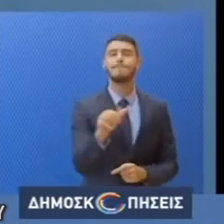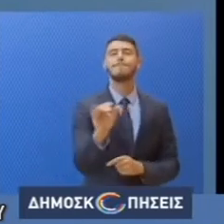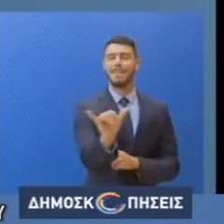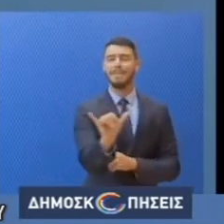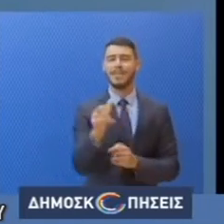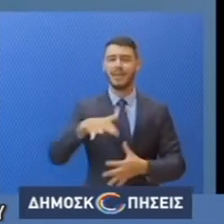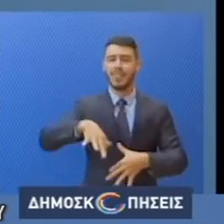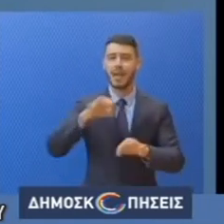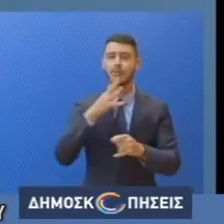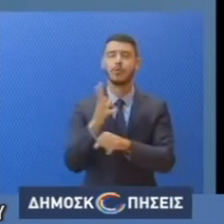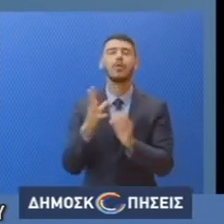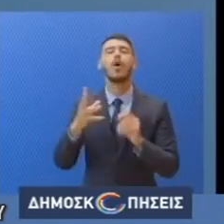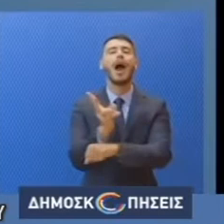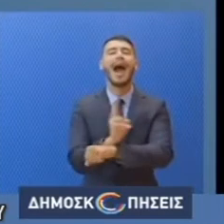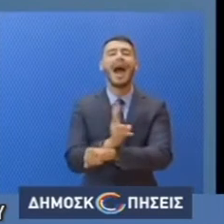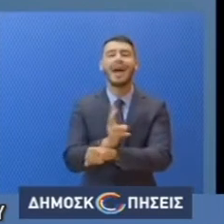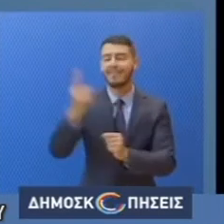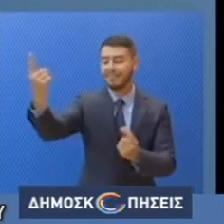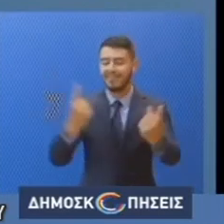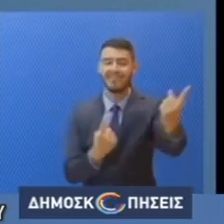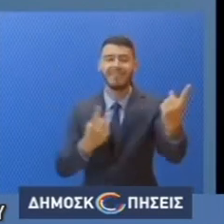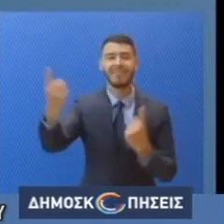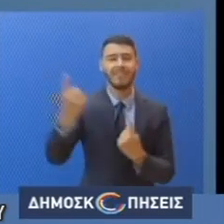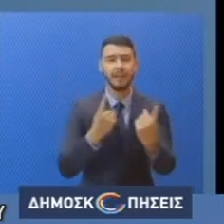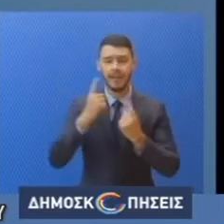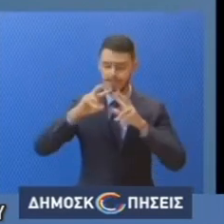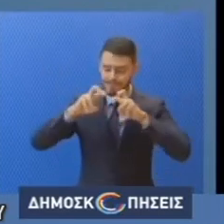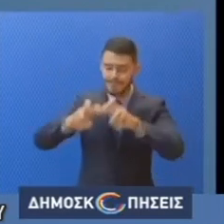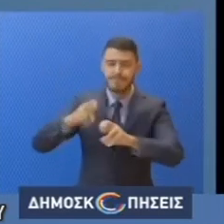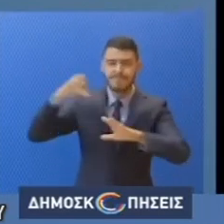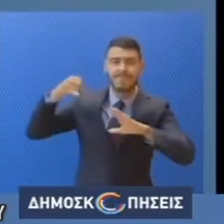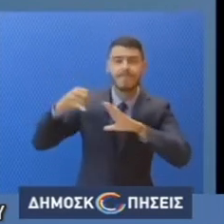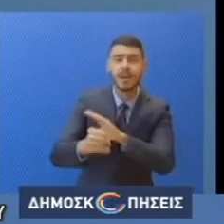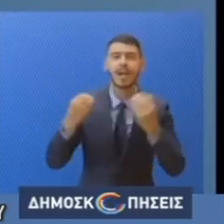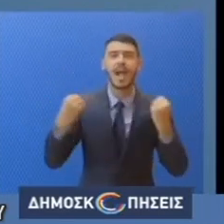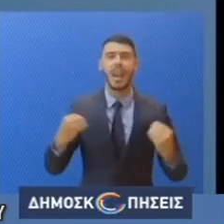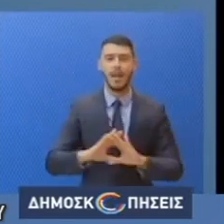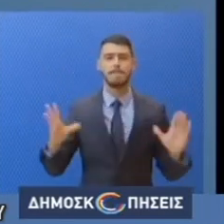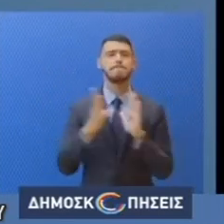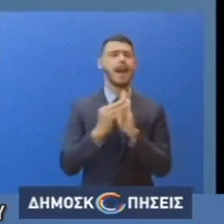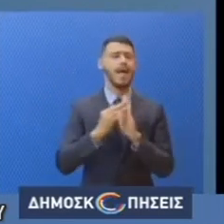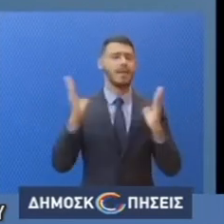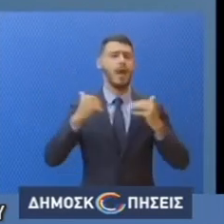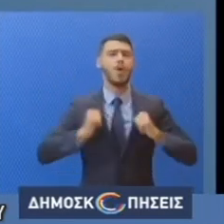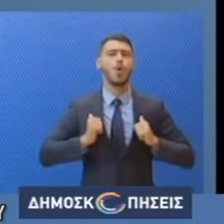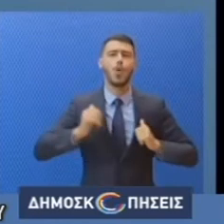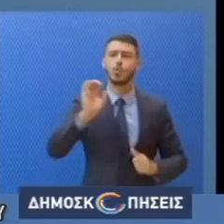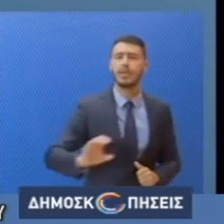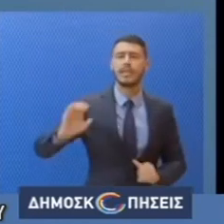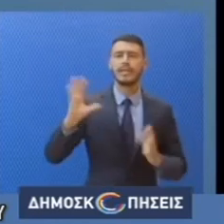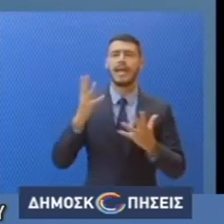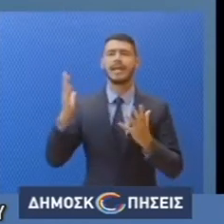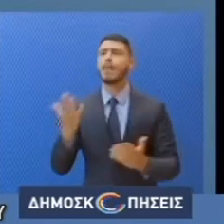προσκομίζουν όσοι επιθυμούν να εισέλθουν από τον Προμαχώνα. Σε περίπτωση επίδειξης μη αυθεντικού